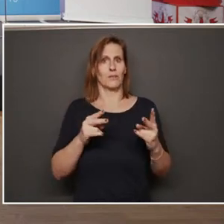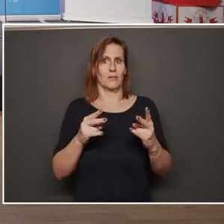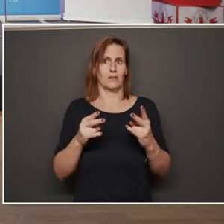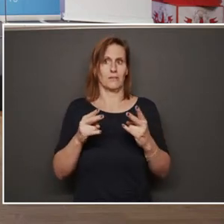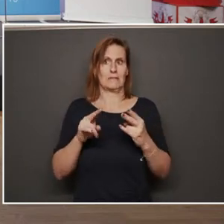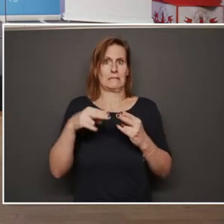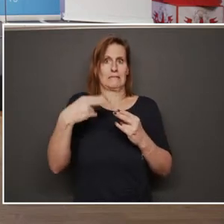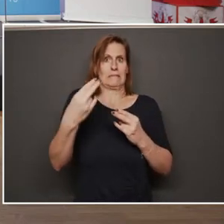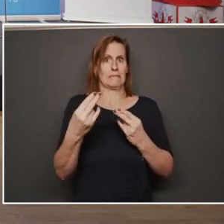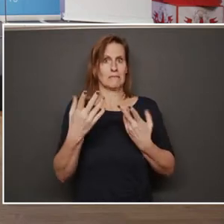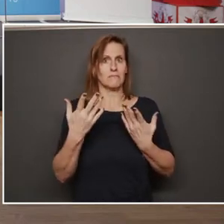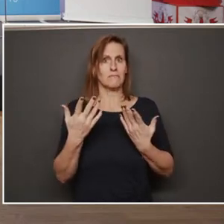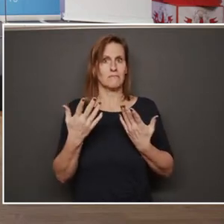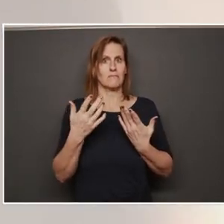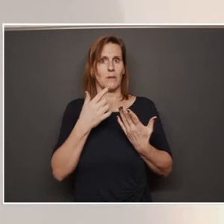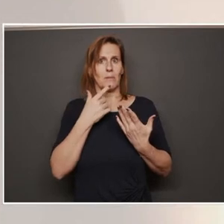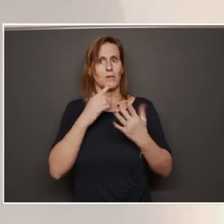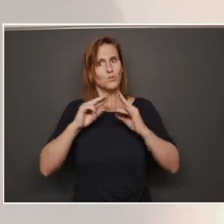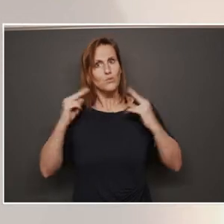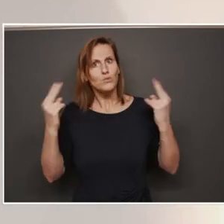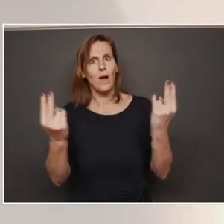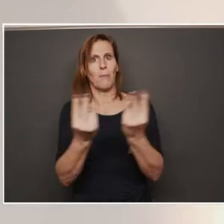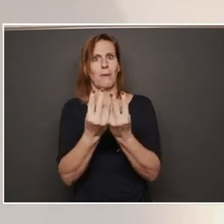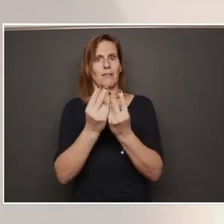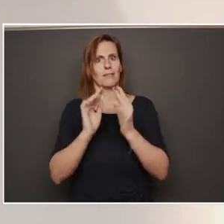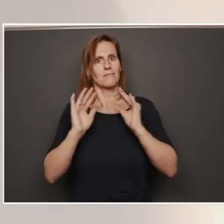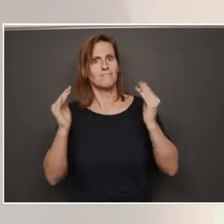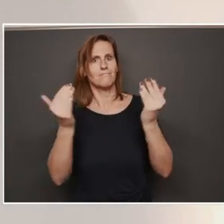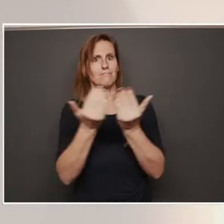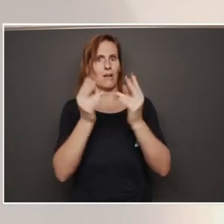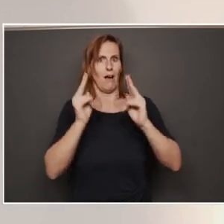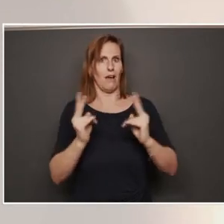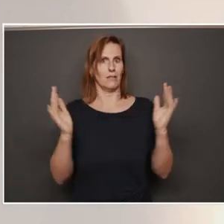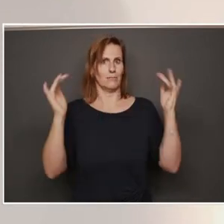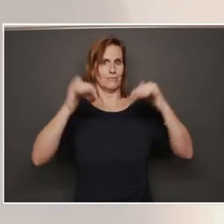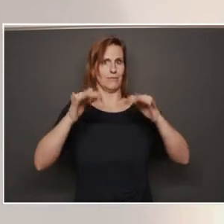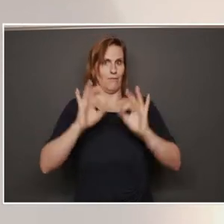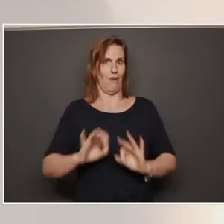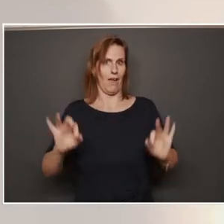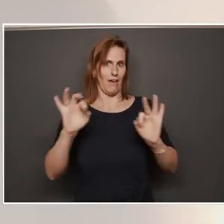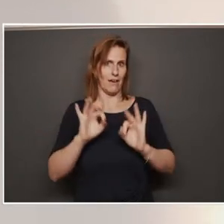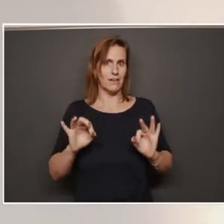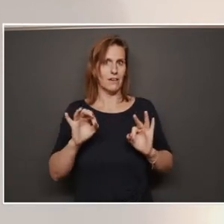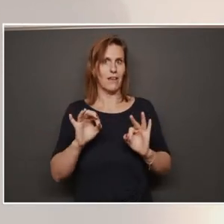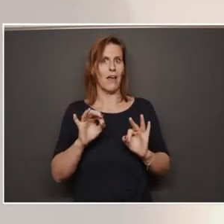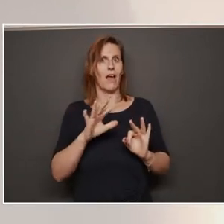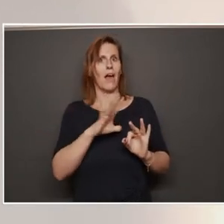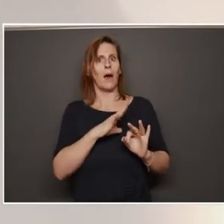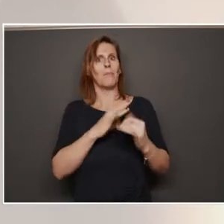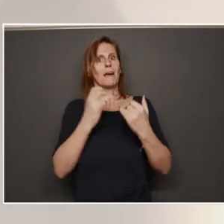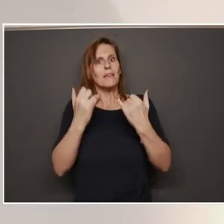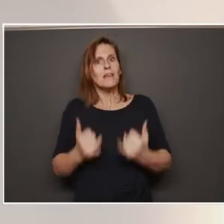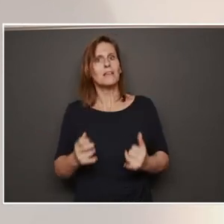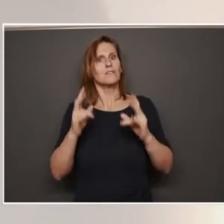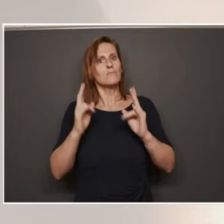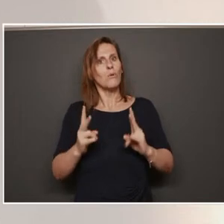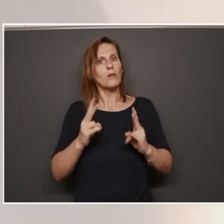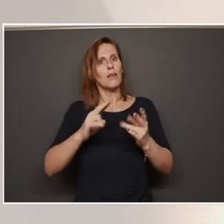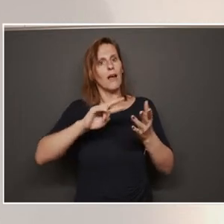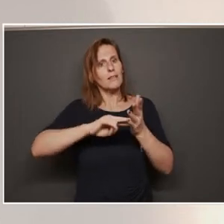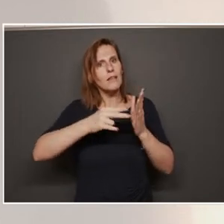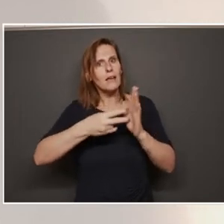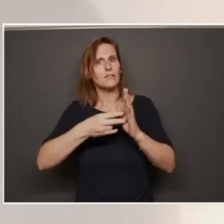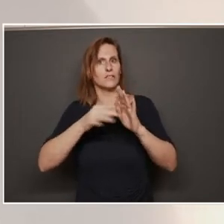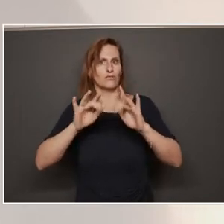wieder zusammenkommen können. Aber wir nützen die Möglichkeiten, die uns jetzt